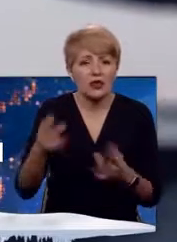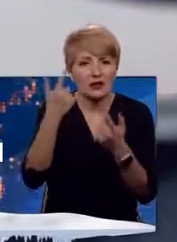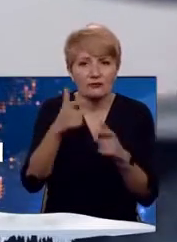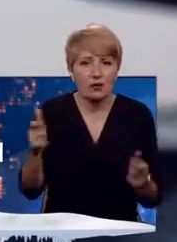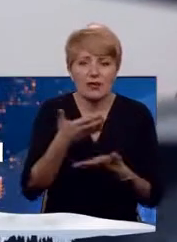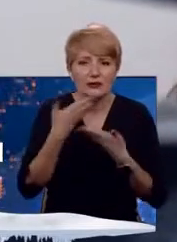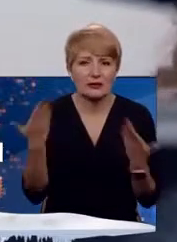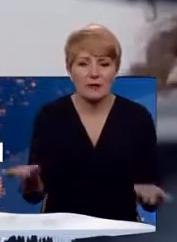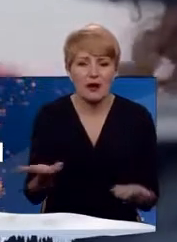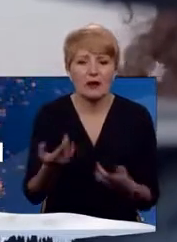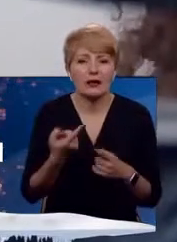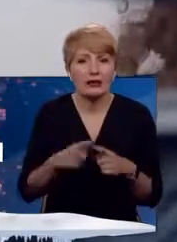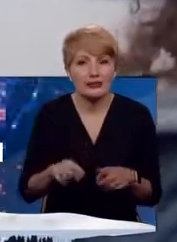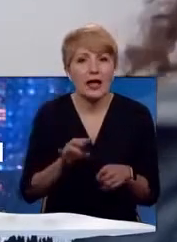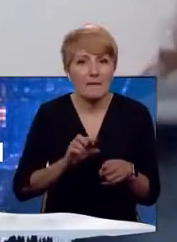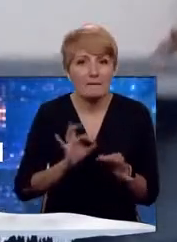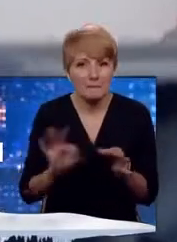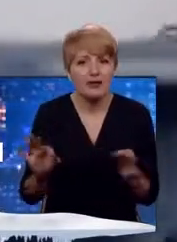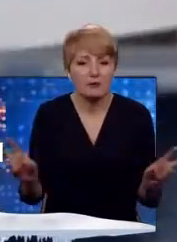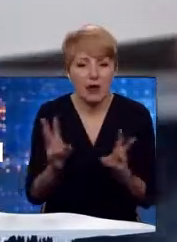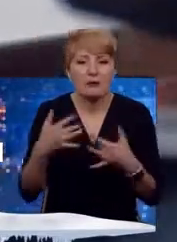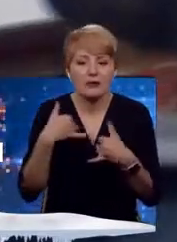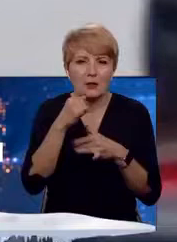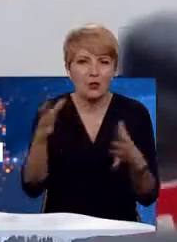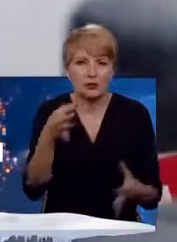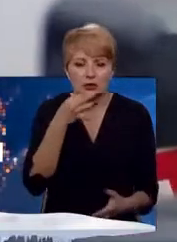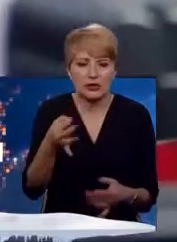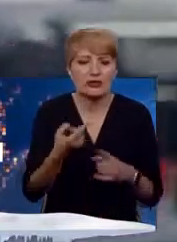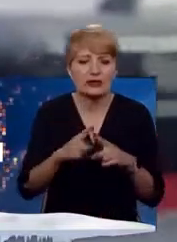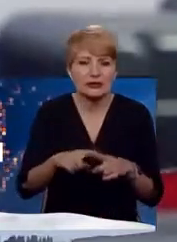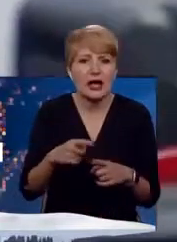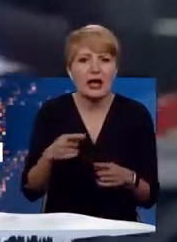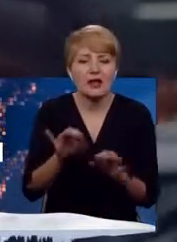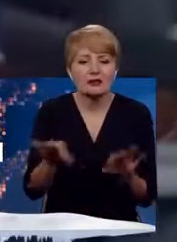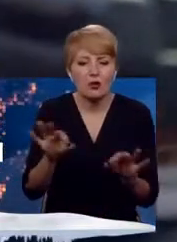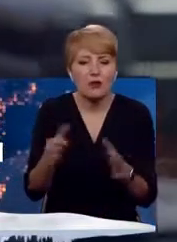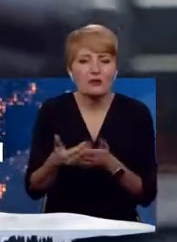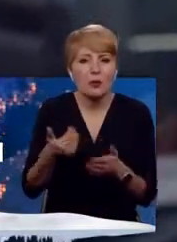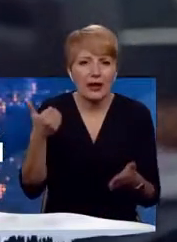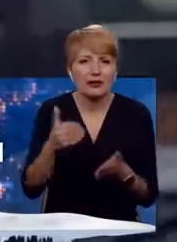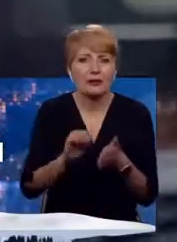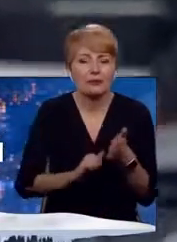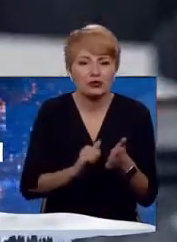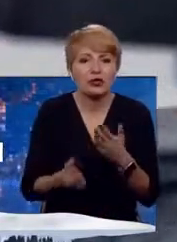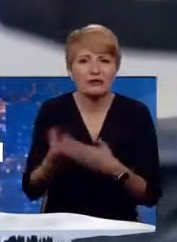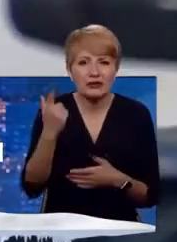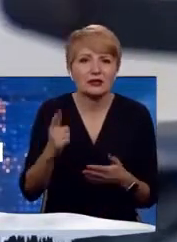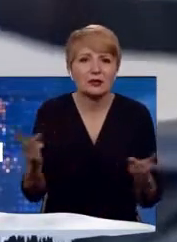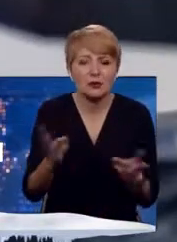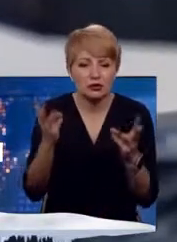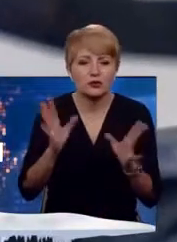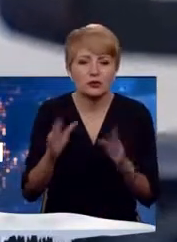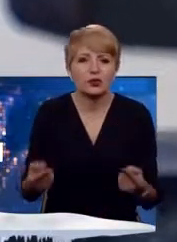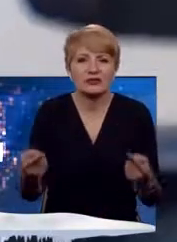загиблих немає. Це підпал? Ми не можемо сказати. Інформація, попередні причини виникнення пожежі будуть